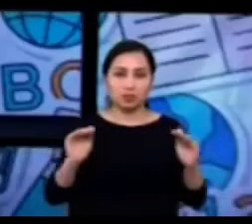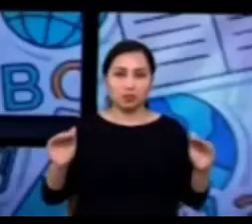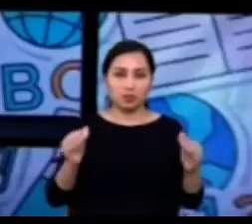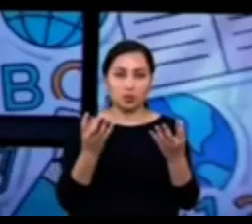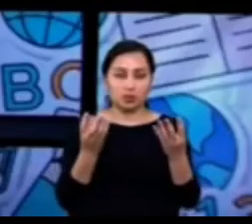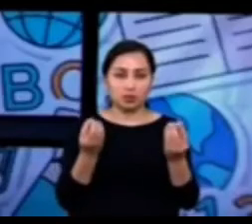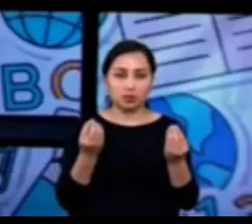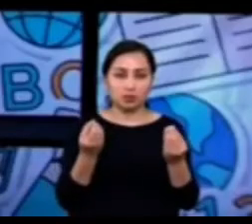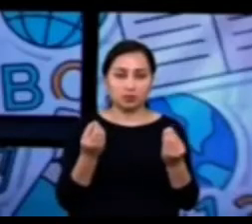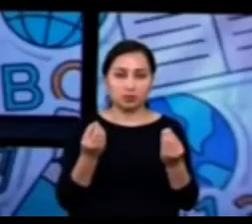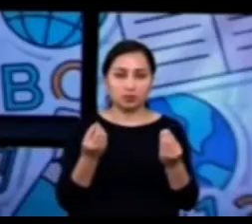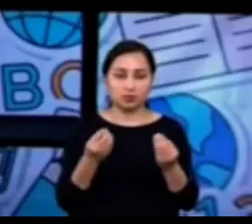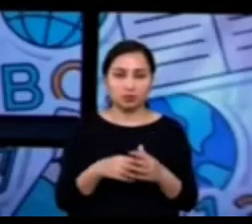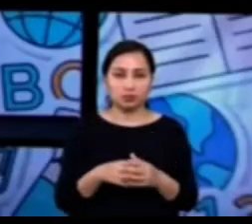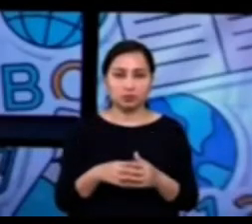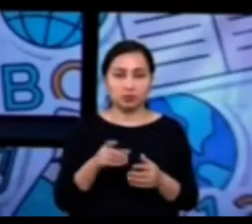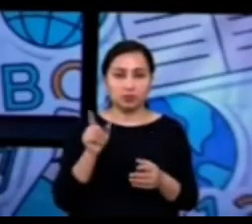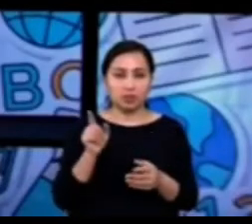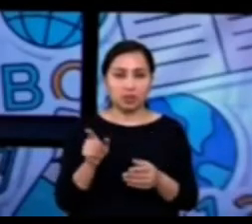еще